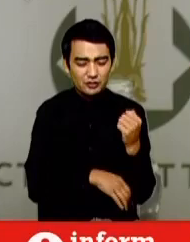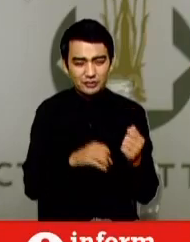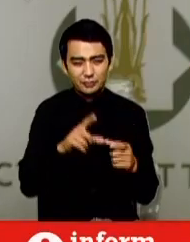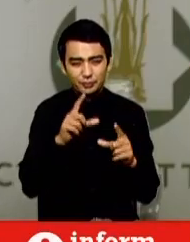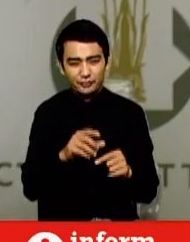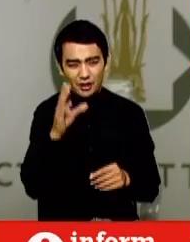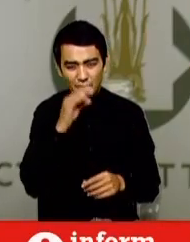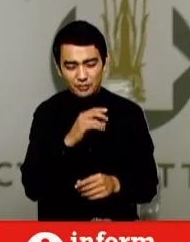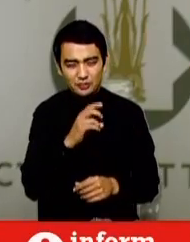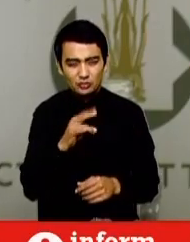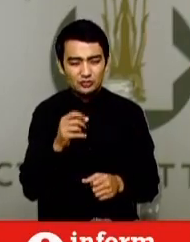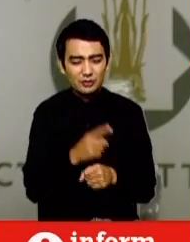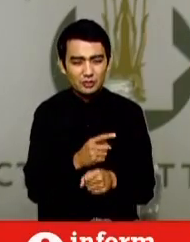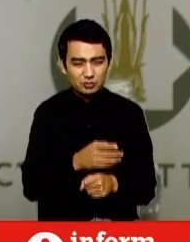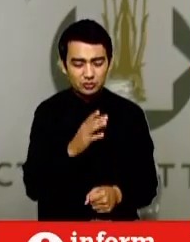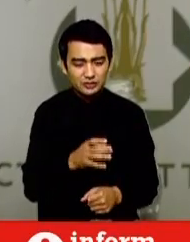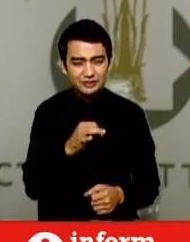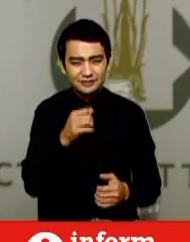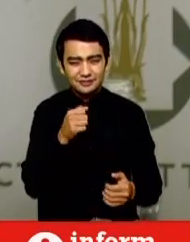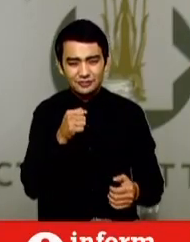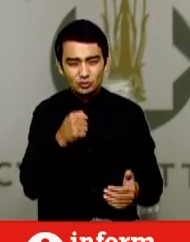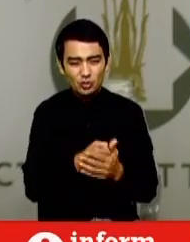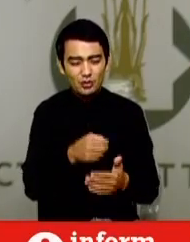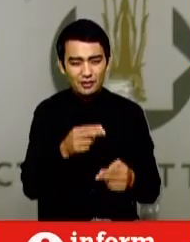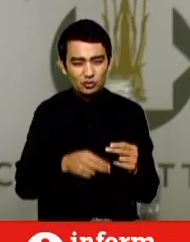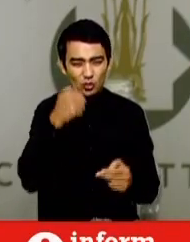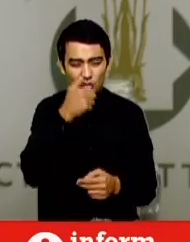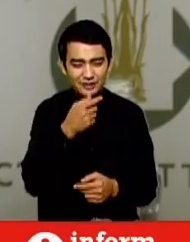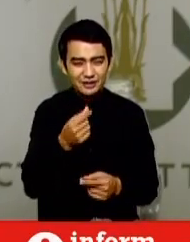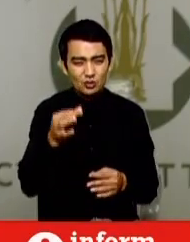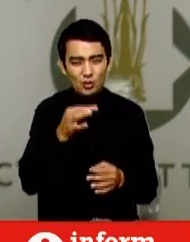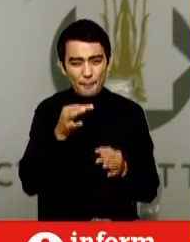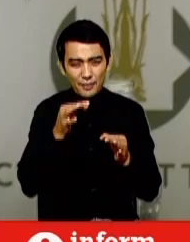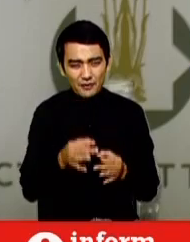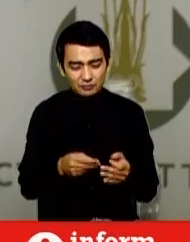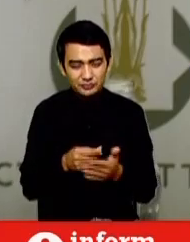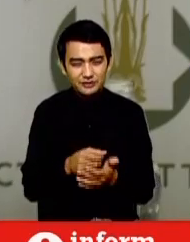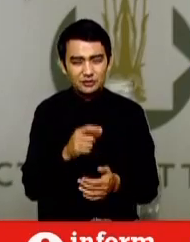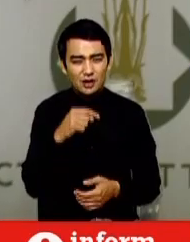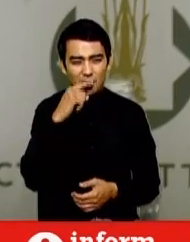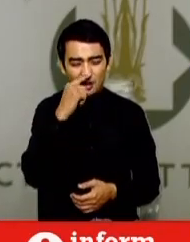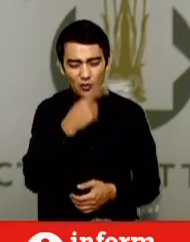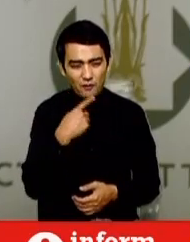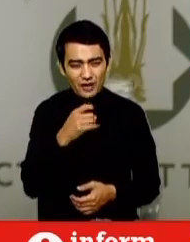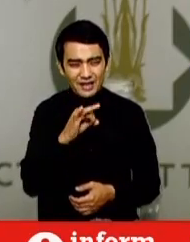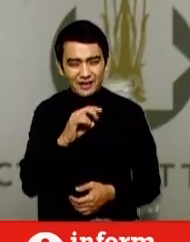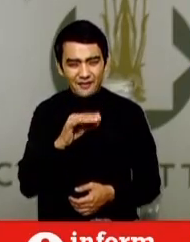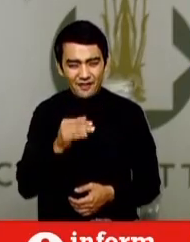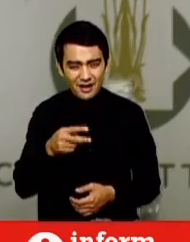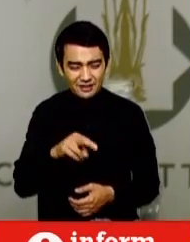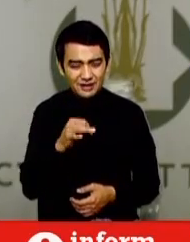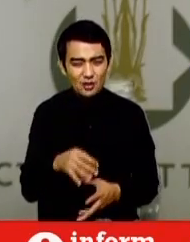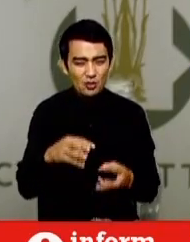мүмкіндігін айтарлықтай шектейді. Сондықтан жыл соңына дейін ақша кредит саясатын жұмсарту жылдық инфляция бір мәнді деңгейге дейін, яғни